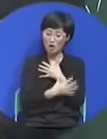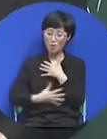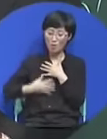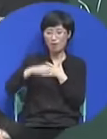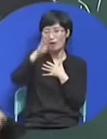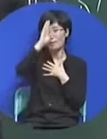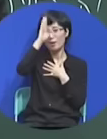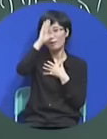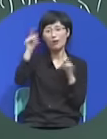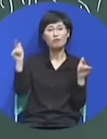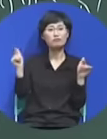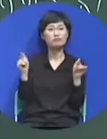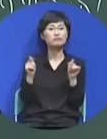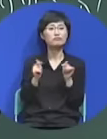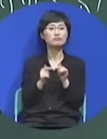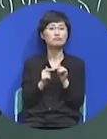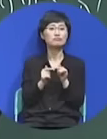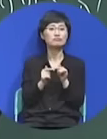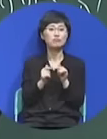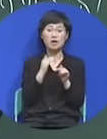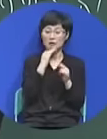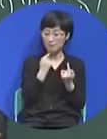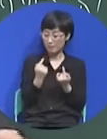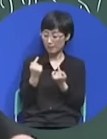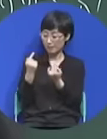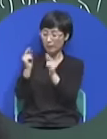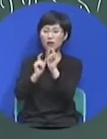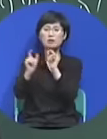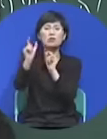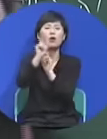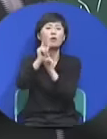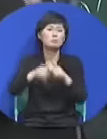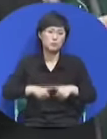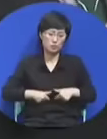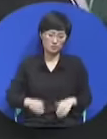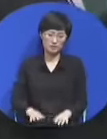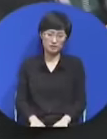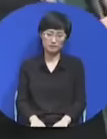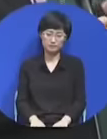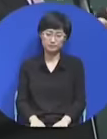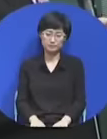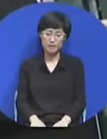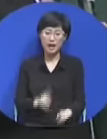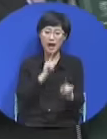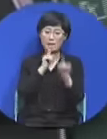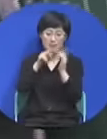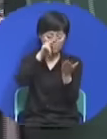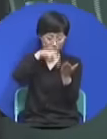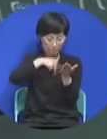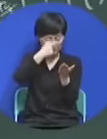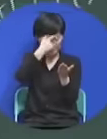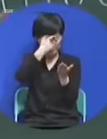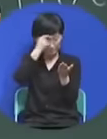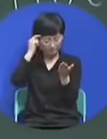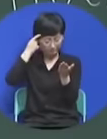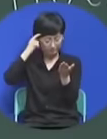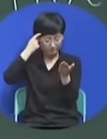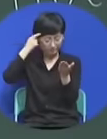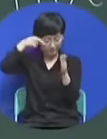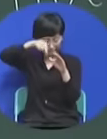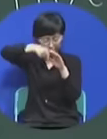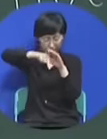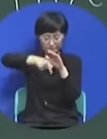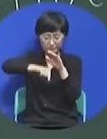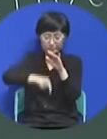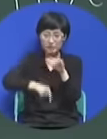问一问大夫，这样的话，身体的所有的一切都能够激活起来. 그걸 안 하면 돼. 나이 들수록 해야 돼요. 越年龄大，越要做这个. 말씀으로 깊은 묵상이 30분 해도요. 여러분 모든 병이 다